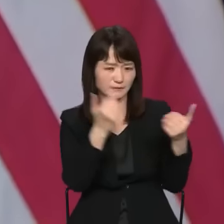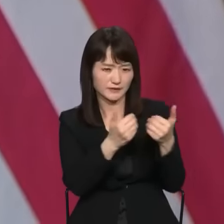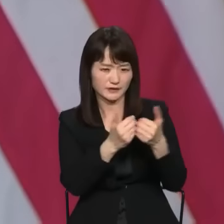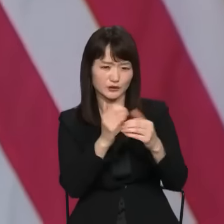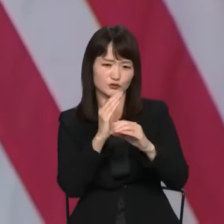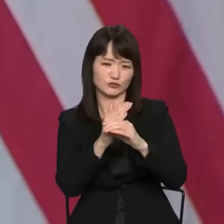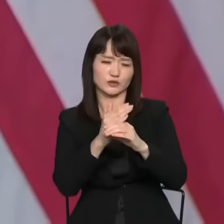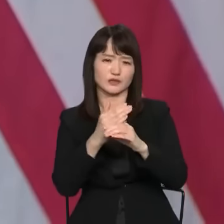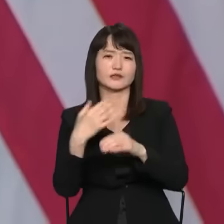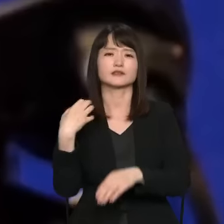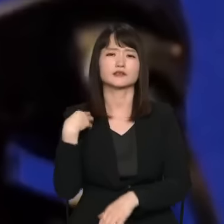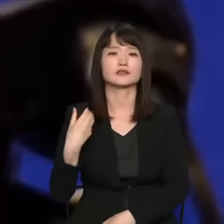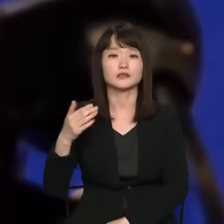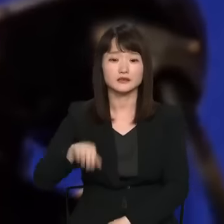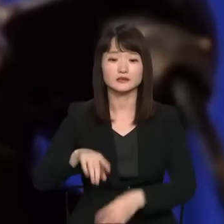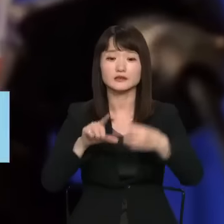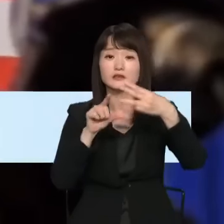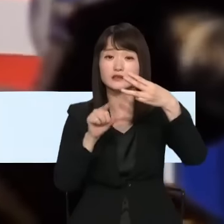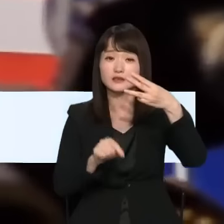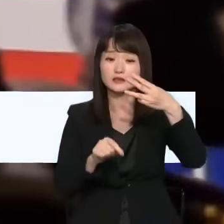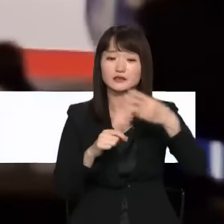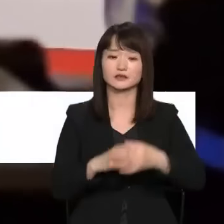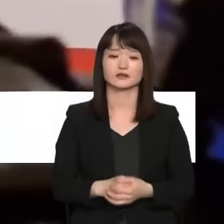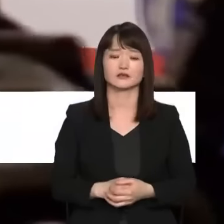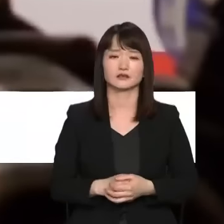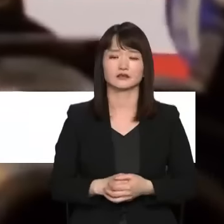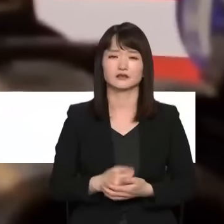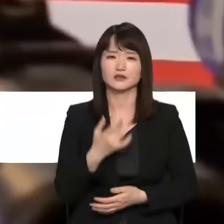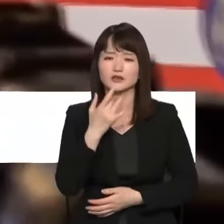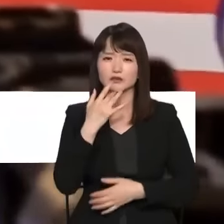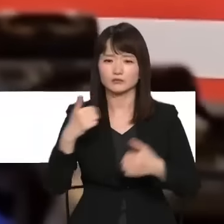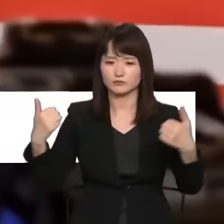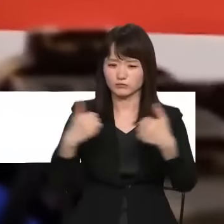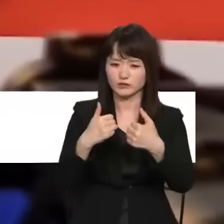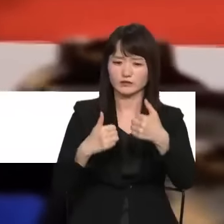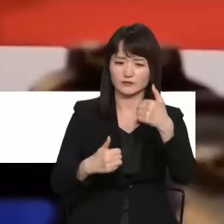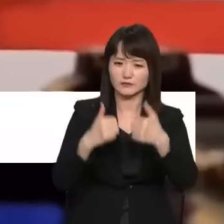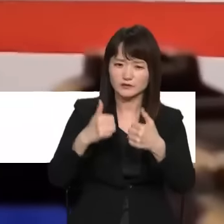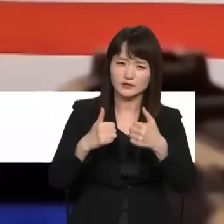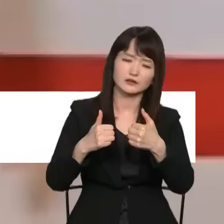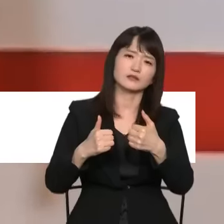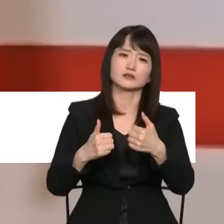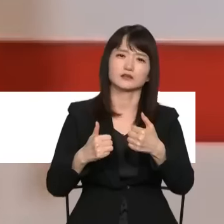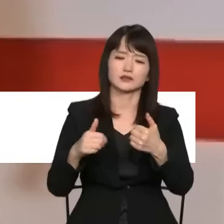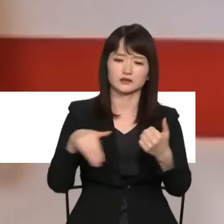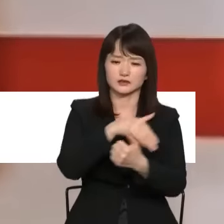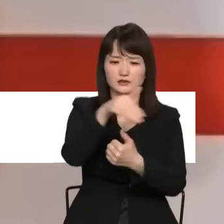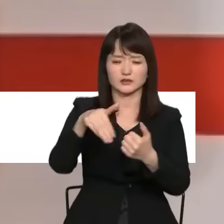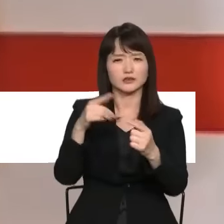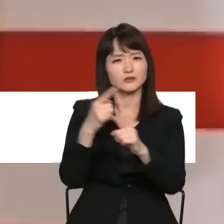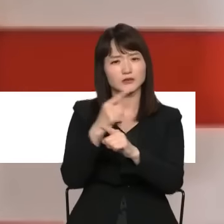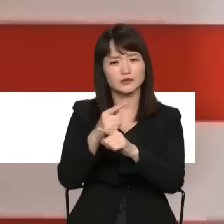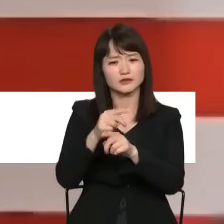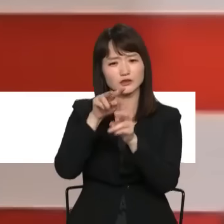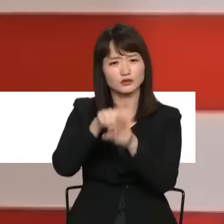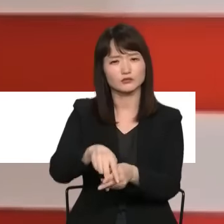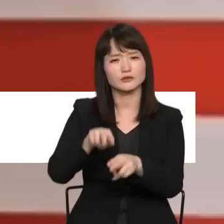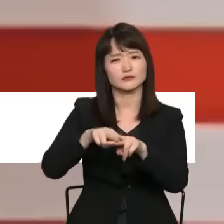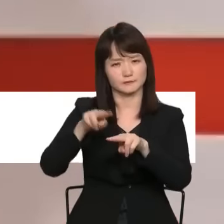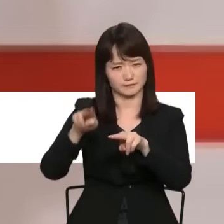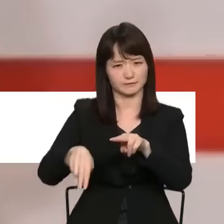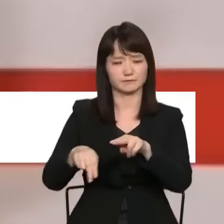역할을 했지만 3월 이른바 슈퍼 화요일 대전에서 승부의 추가 기울자 후보직 사퇴를